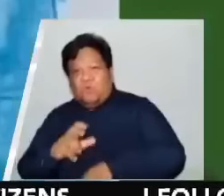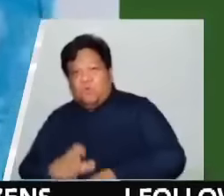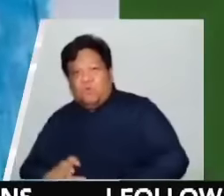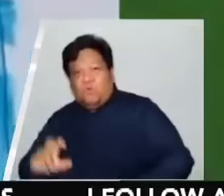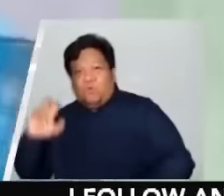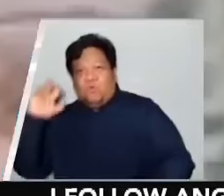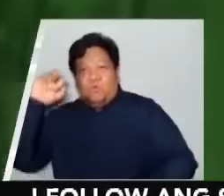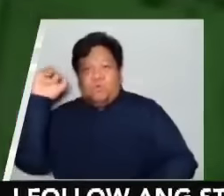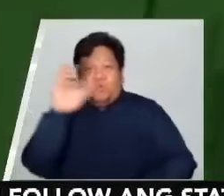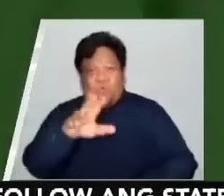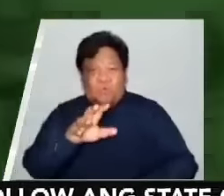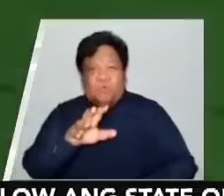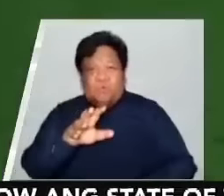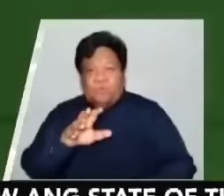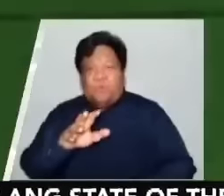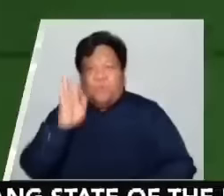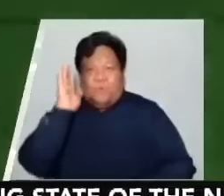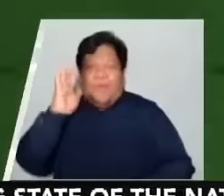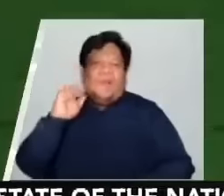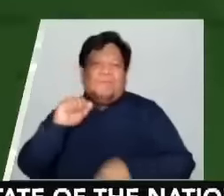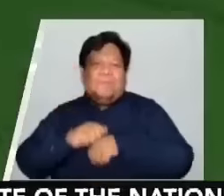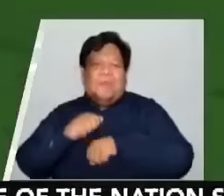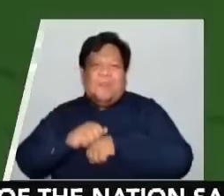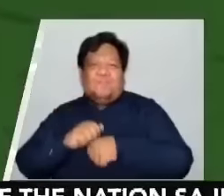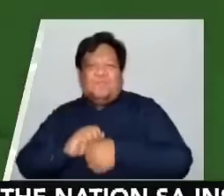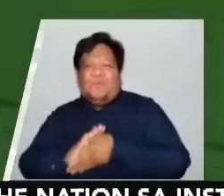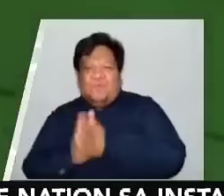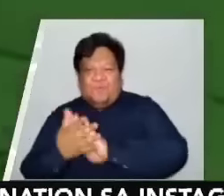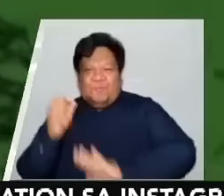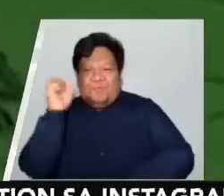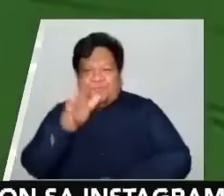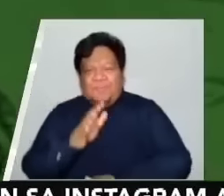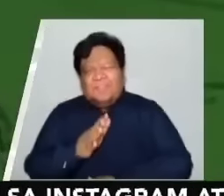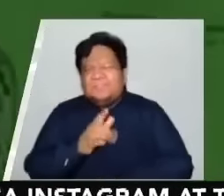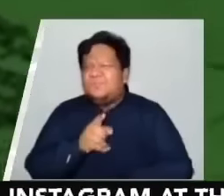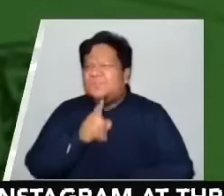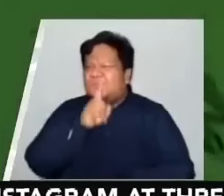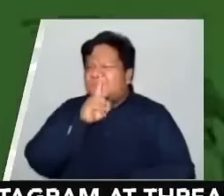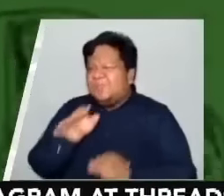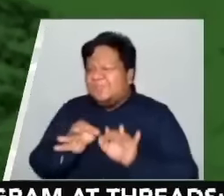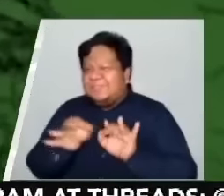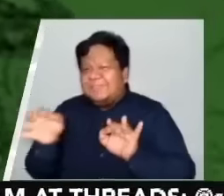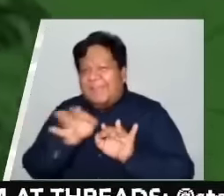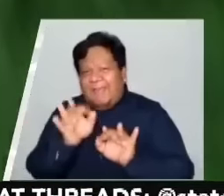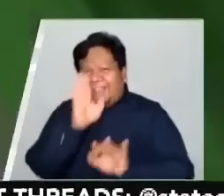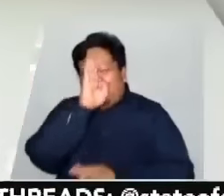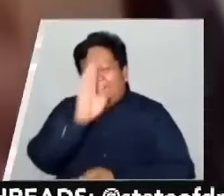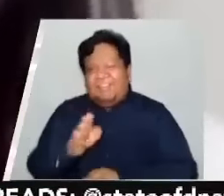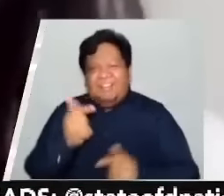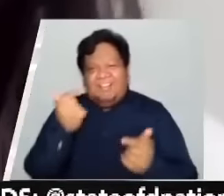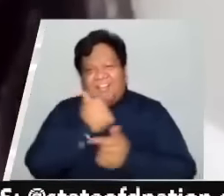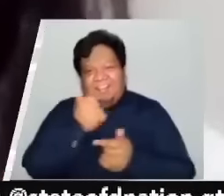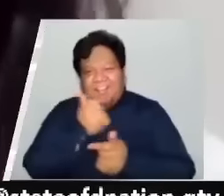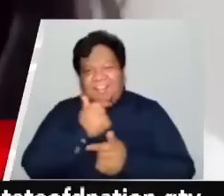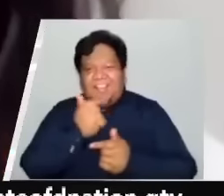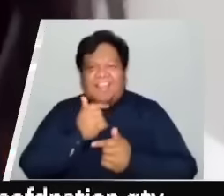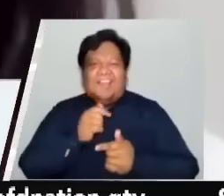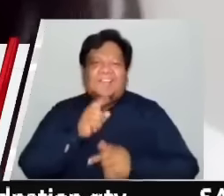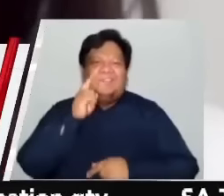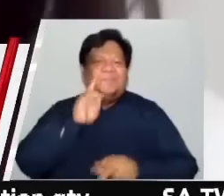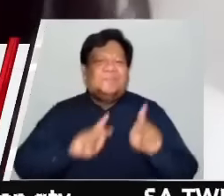babatuhin! Naturally funny at straightforward daw ang students. Kaya perfect score sila para sa netizens. So I also made sure